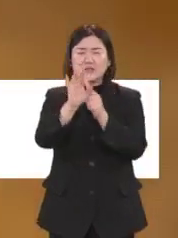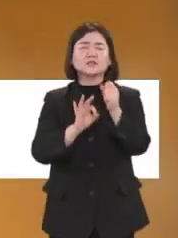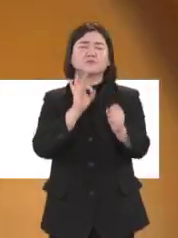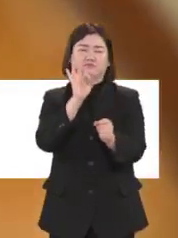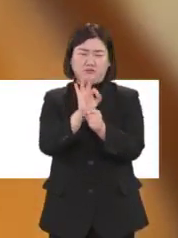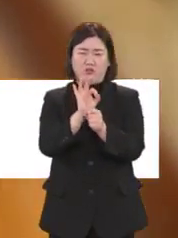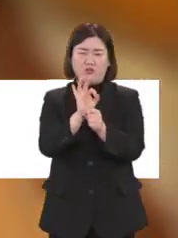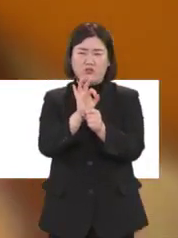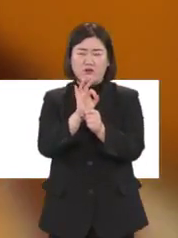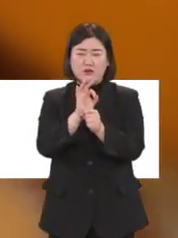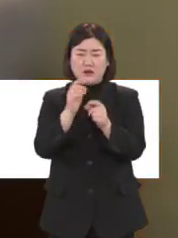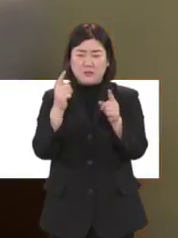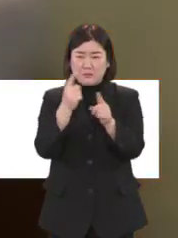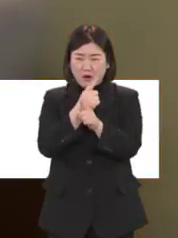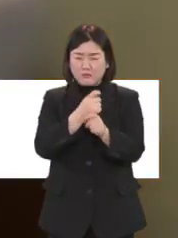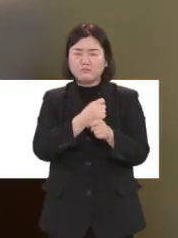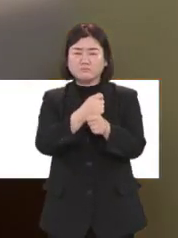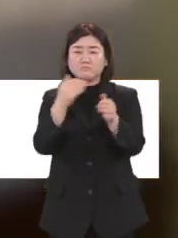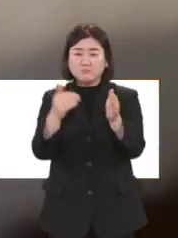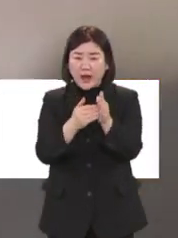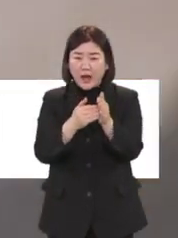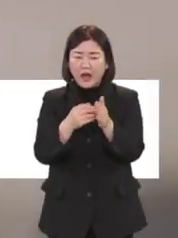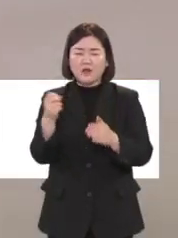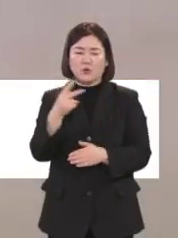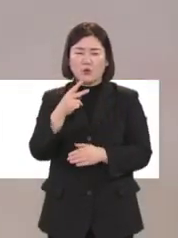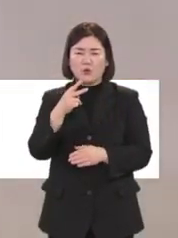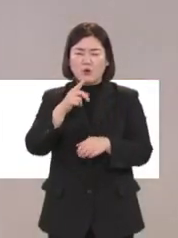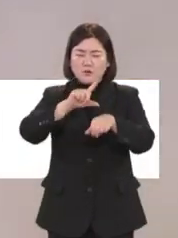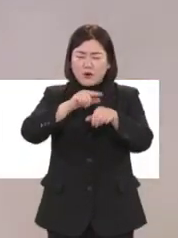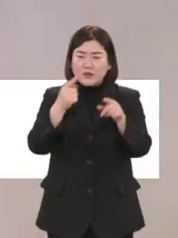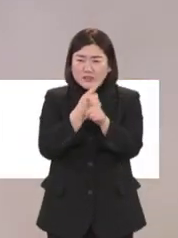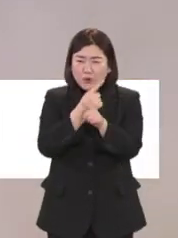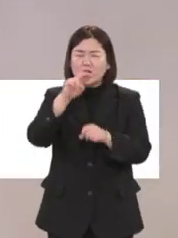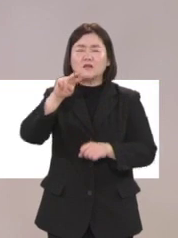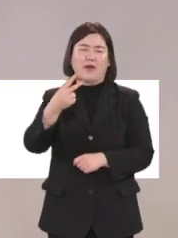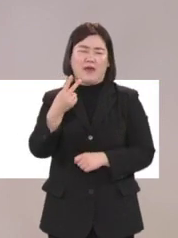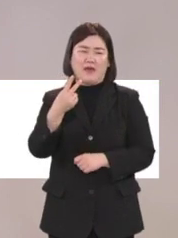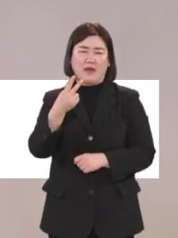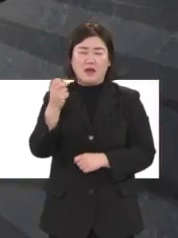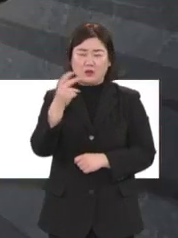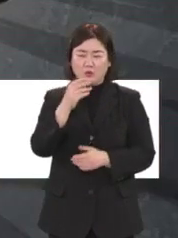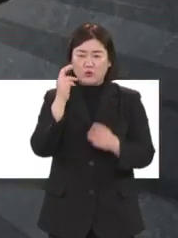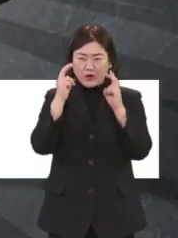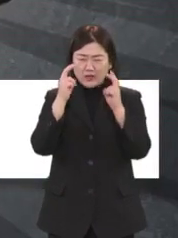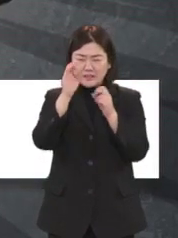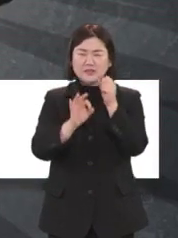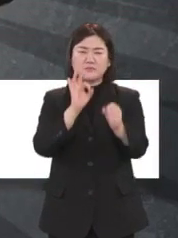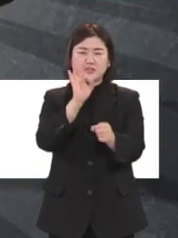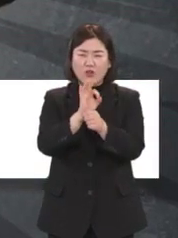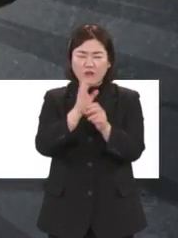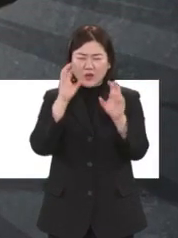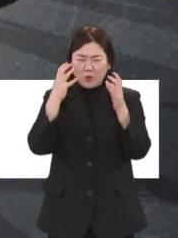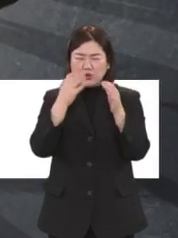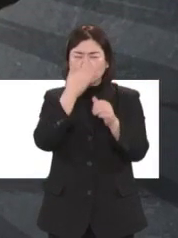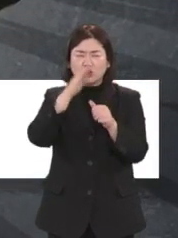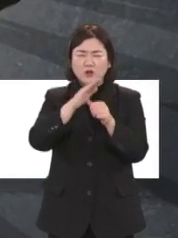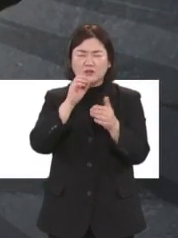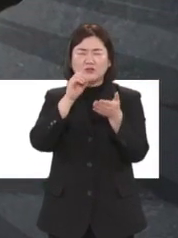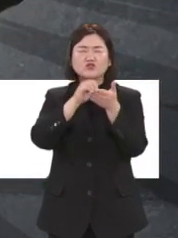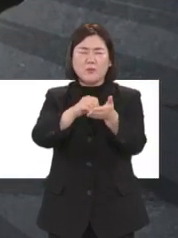징역 10년을 선고하고 법정 구속하는 한편 200시간의 성폭력 치료 프로그램 이수와 10년간 아동